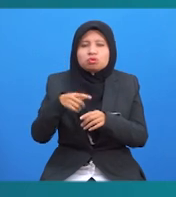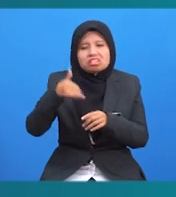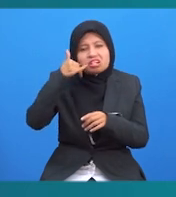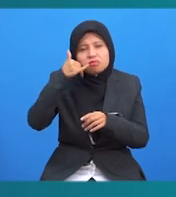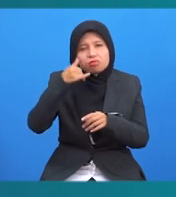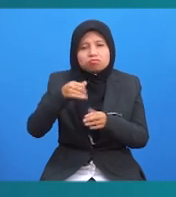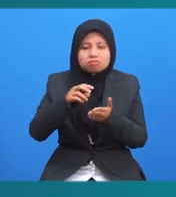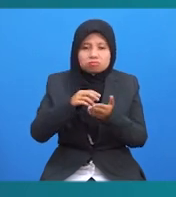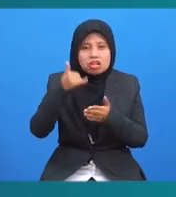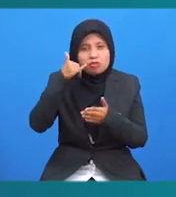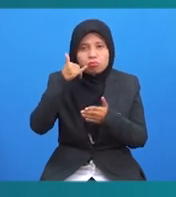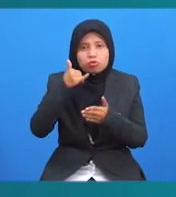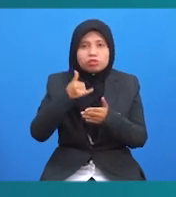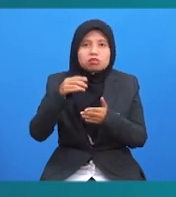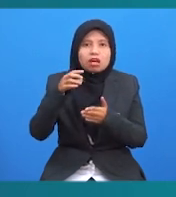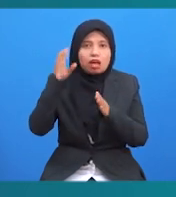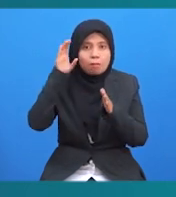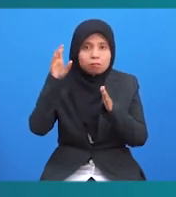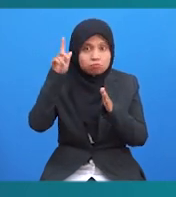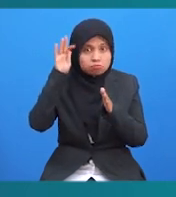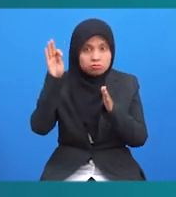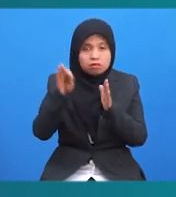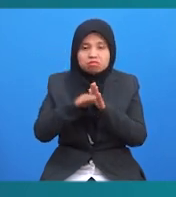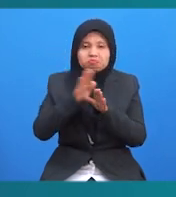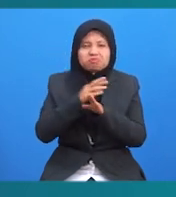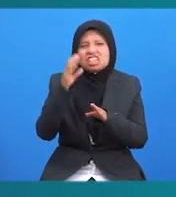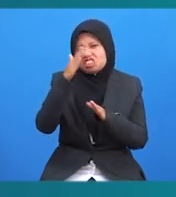itu adalah sangat asas dan tidak terlalu